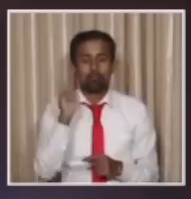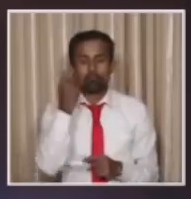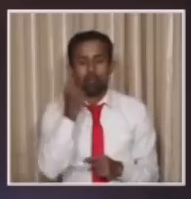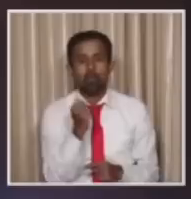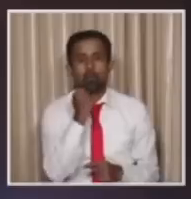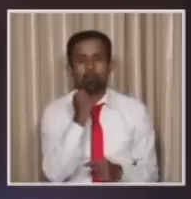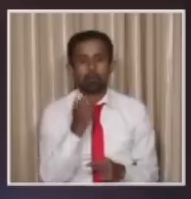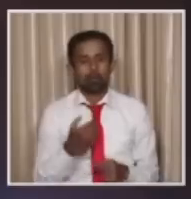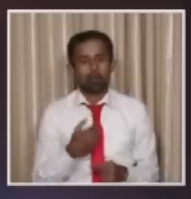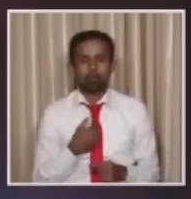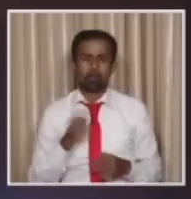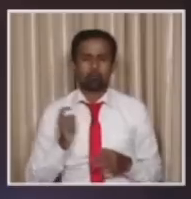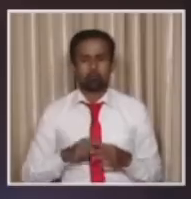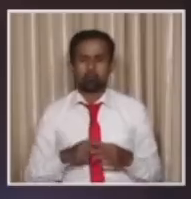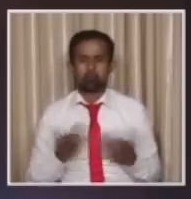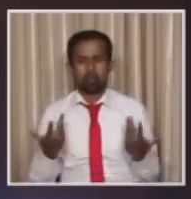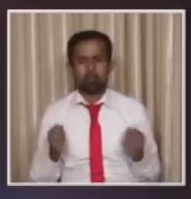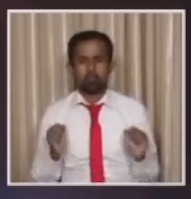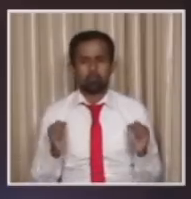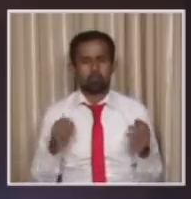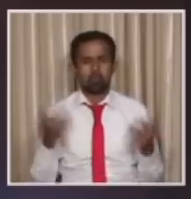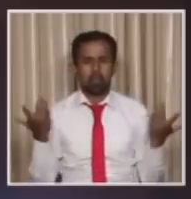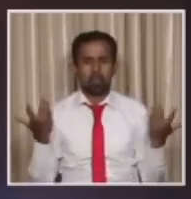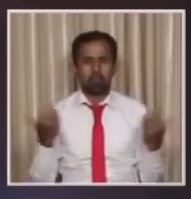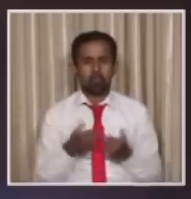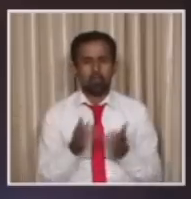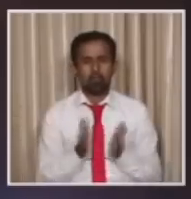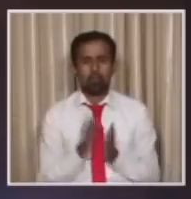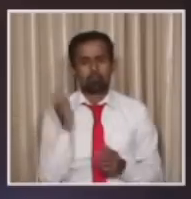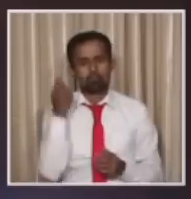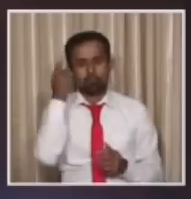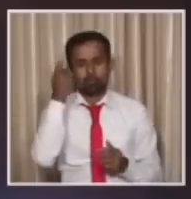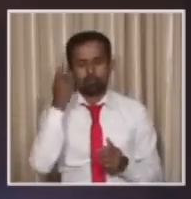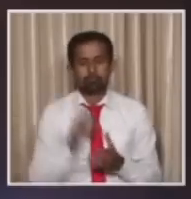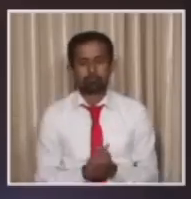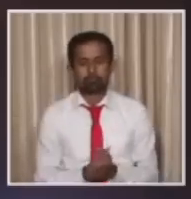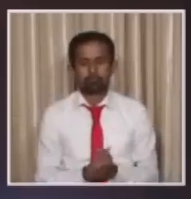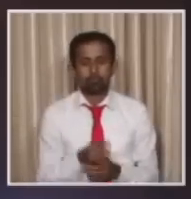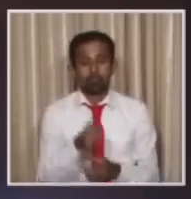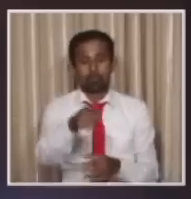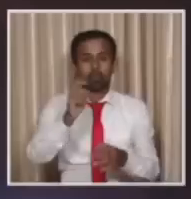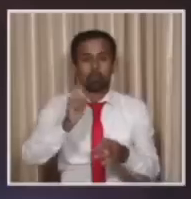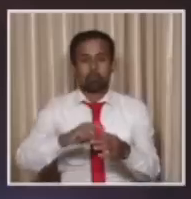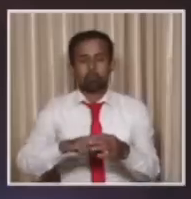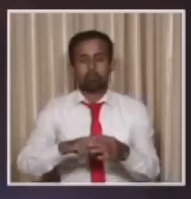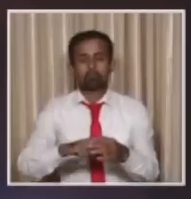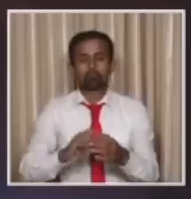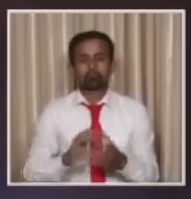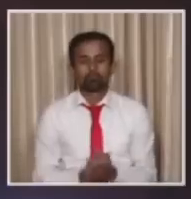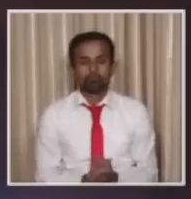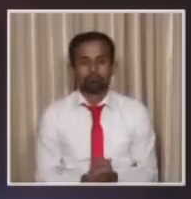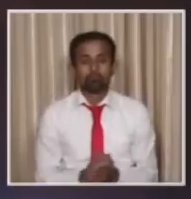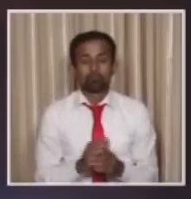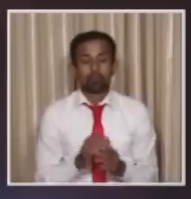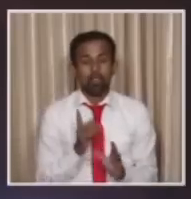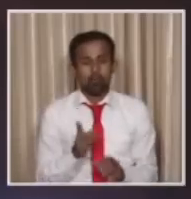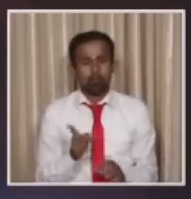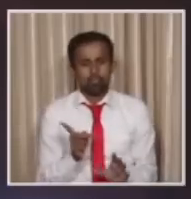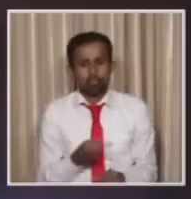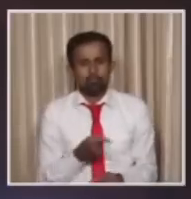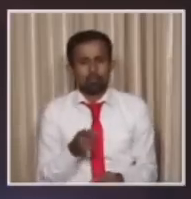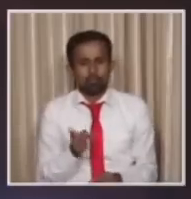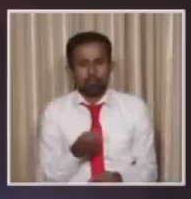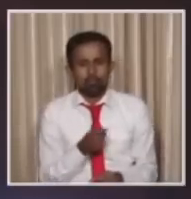කියලා අපිට නම් ඒ ප්‍රශ්න නැහැ, අපිට බයකුත් නැහැ. අපි කොහොමද දිනනවා? හරිද? ඉතින් ඒ නිසා ඒගොල්ලන්ට ප්‍රශ්න තියෙනවා. ඒ නිසා ගෙවෙන හැම දවසක්